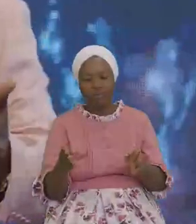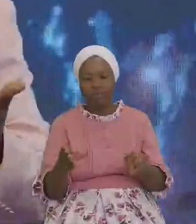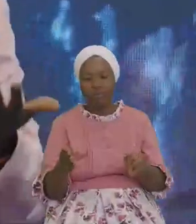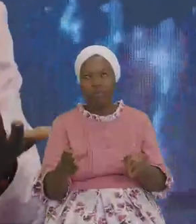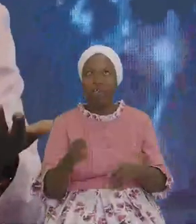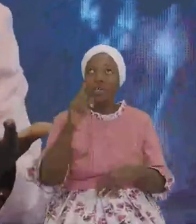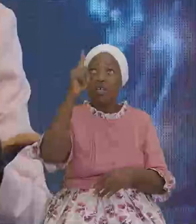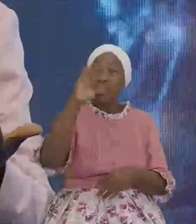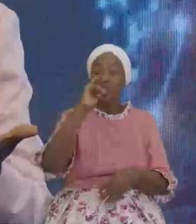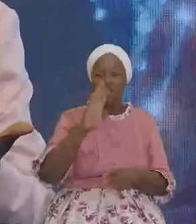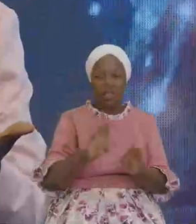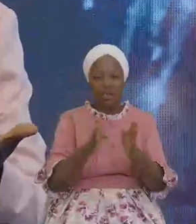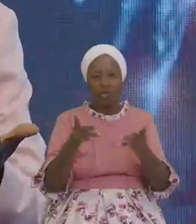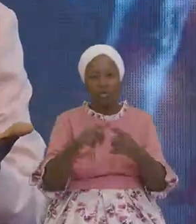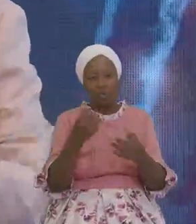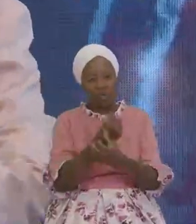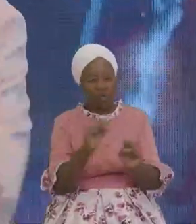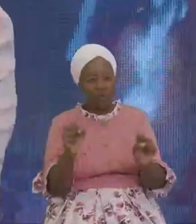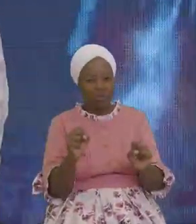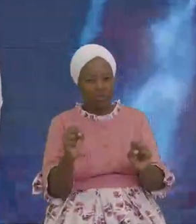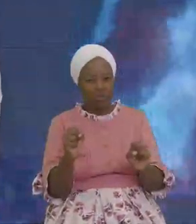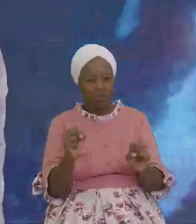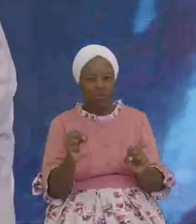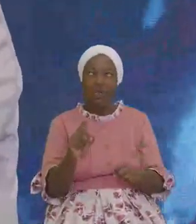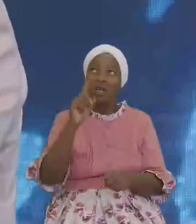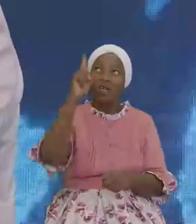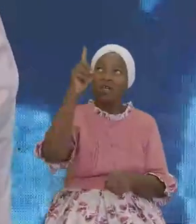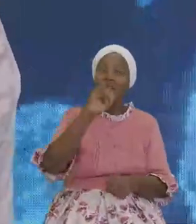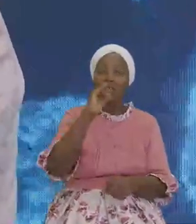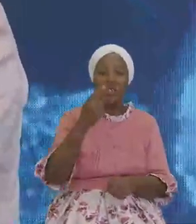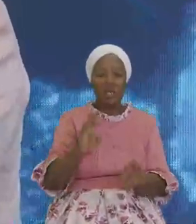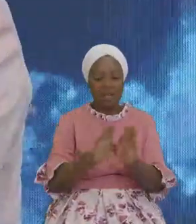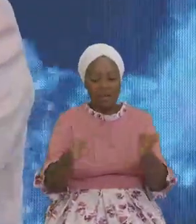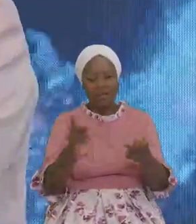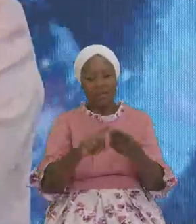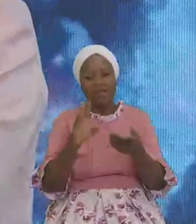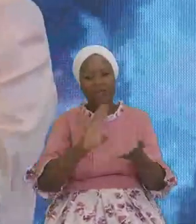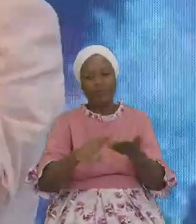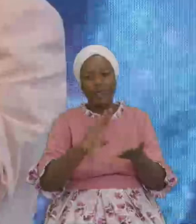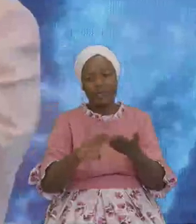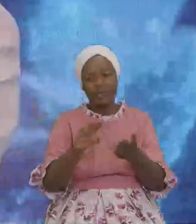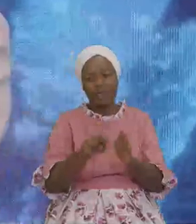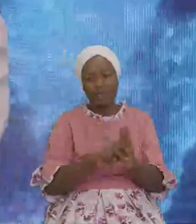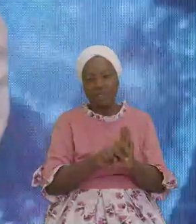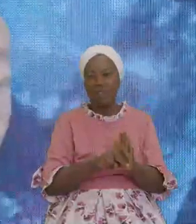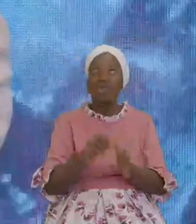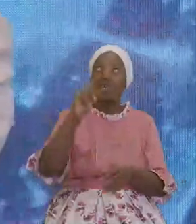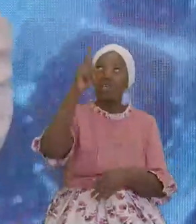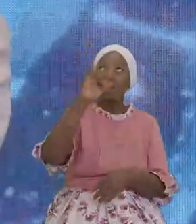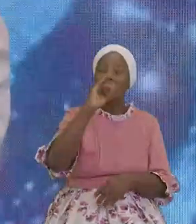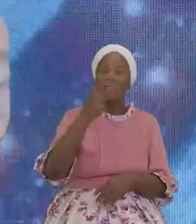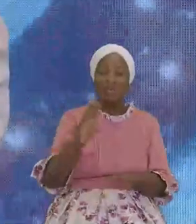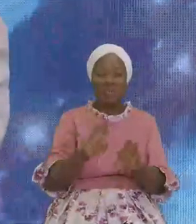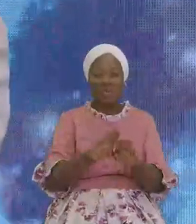Jésus-Christ est la porte. Il est la porte pour le salut. Il est la porte pour le